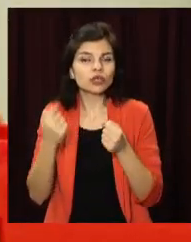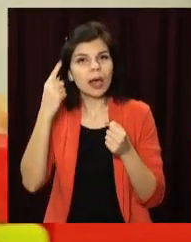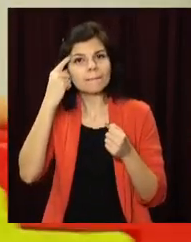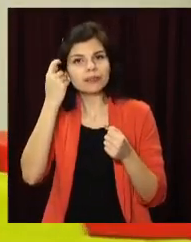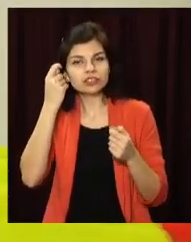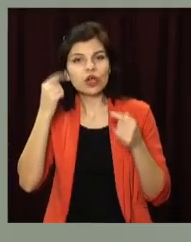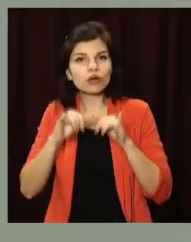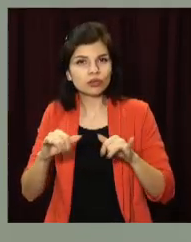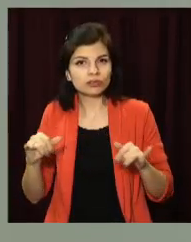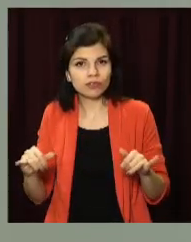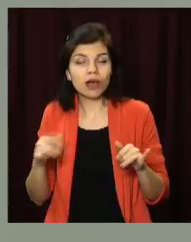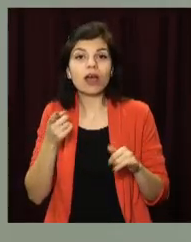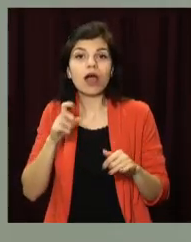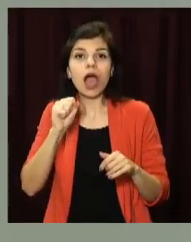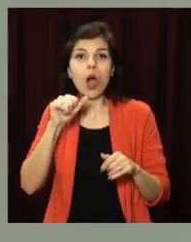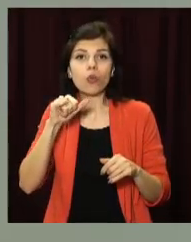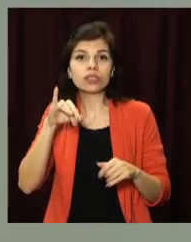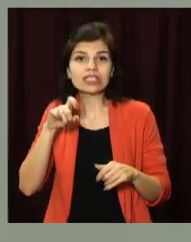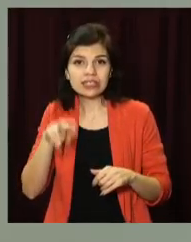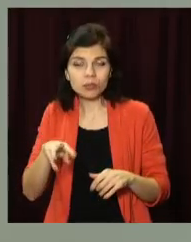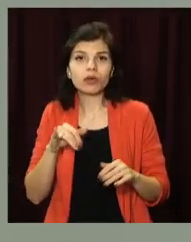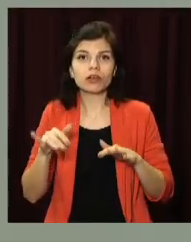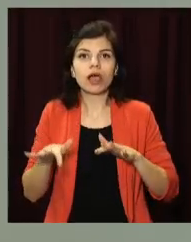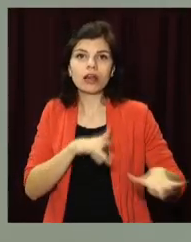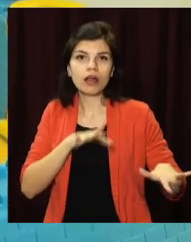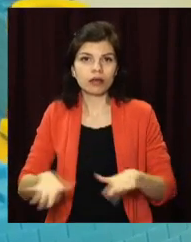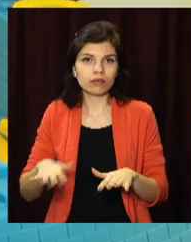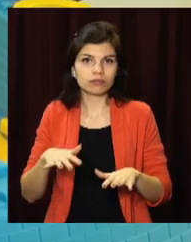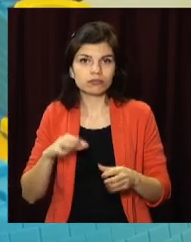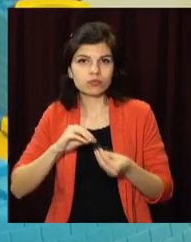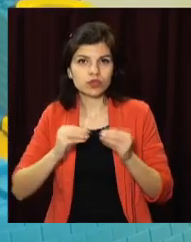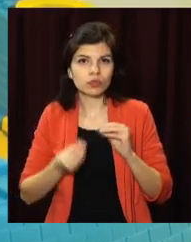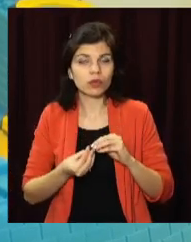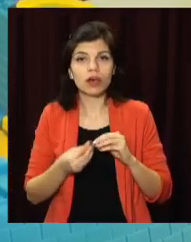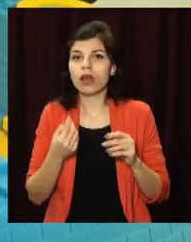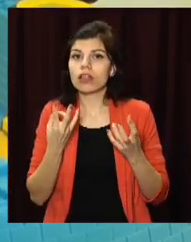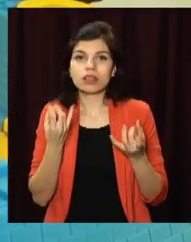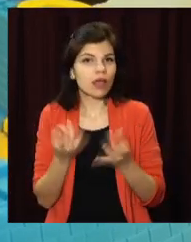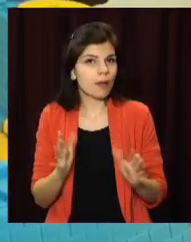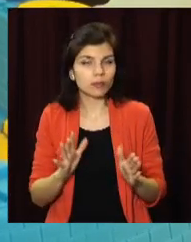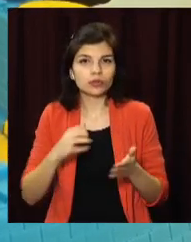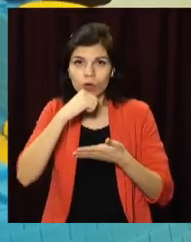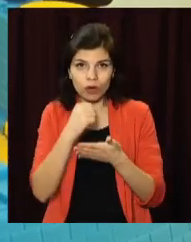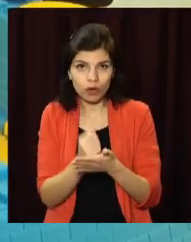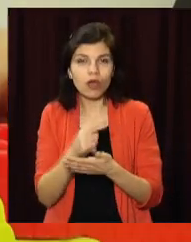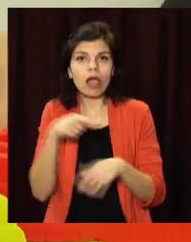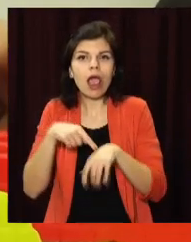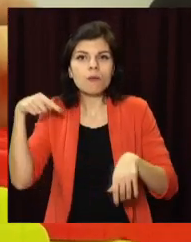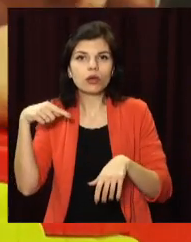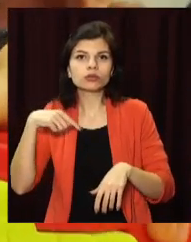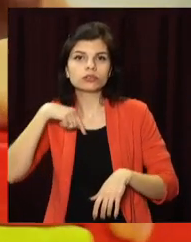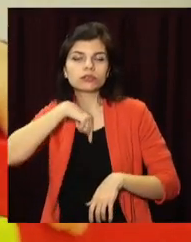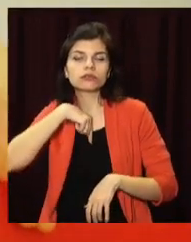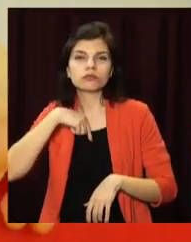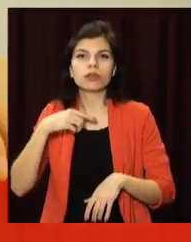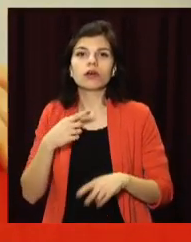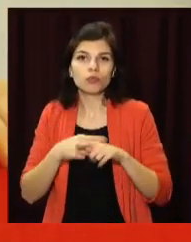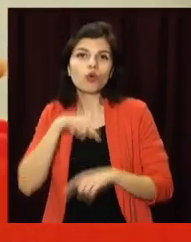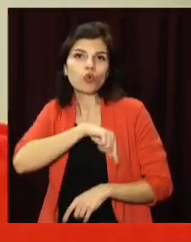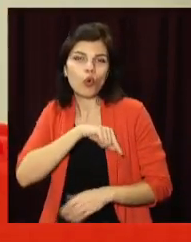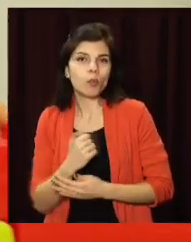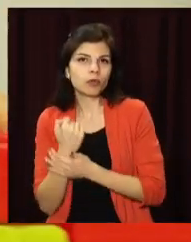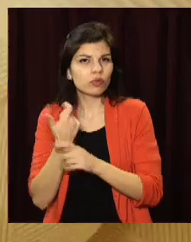психічного розвитку, аутизм та порушення функцій рухового апарату. Непрості діагнози – складний емоційний стан батьків. Отже, духовна